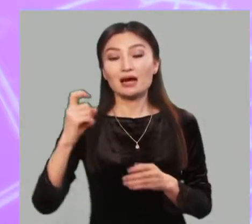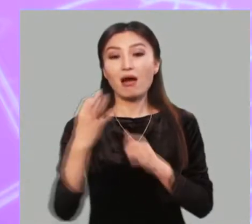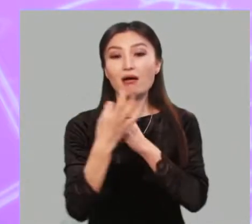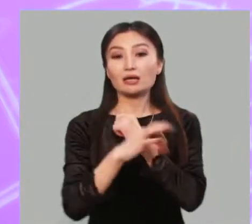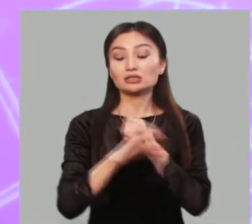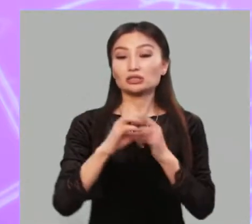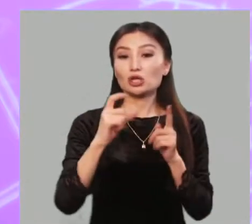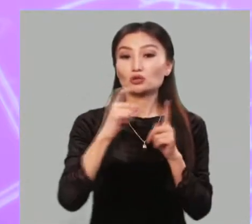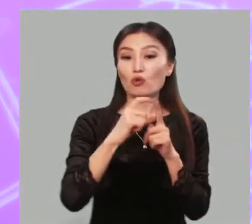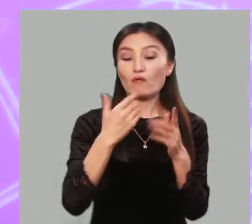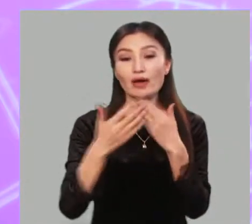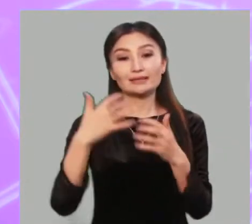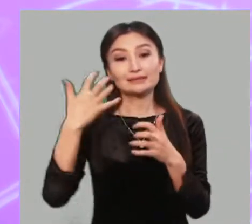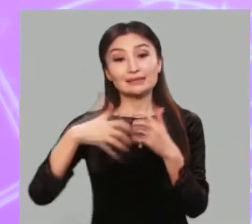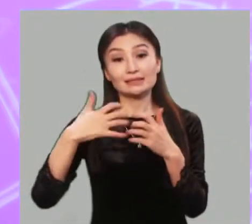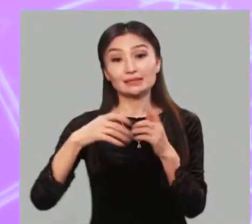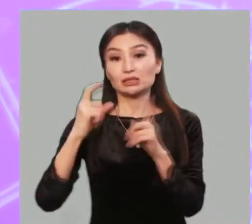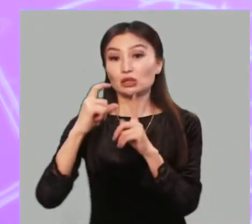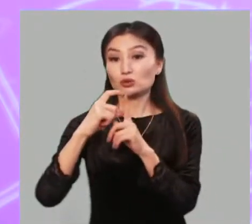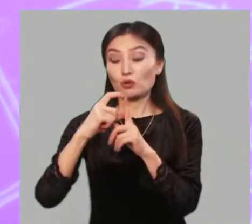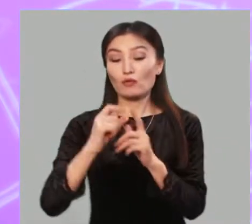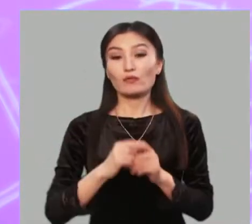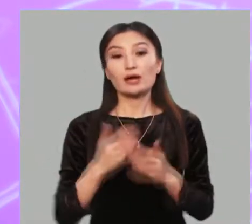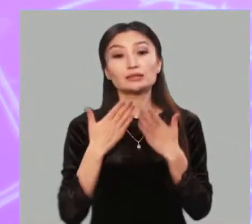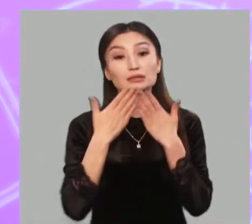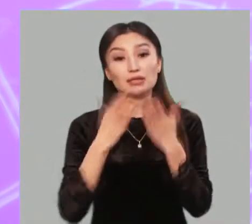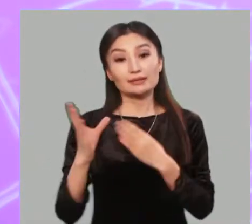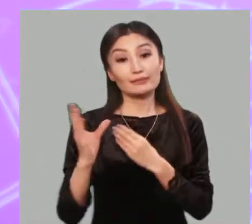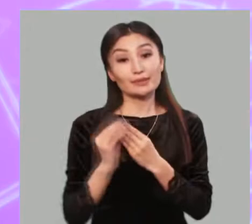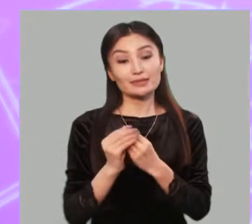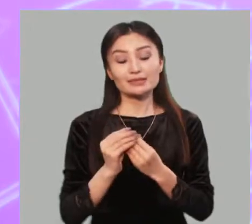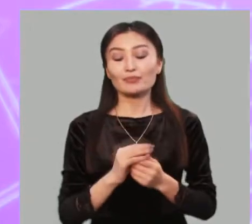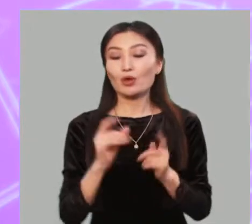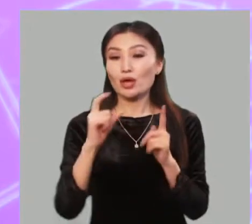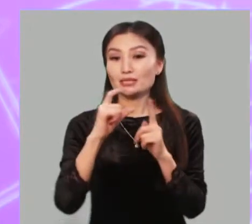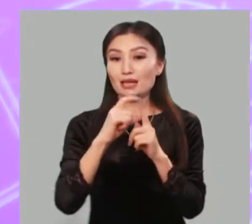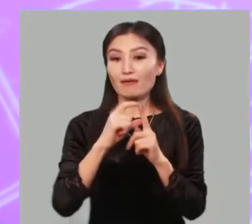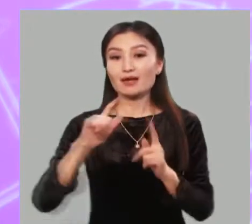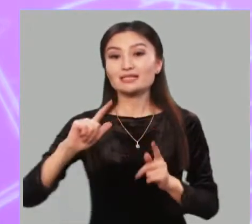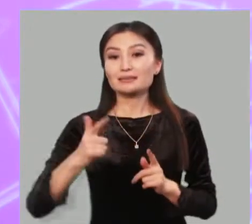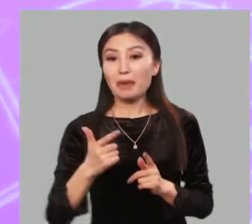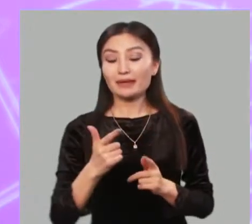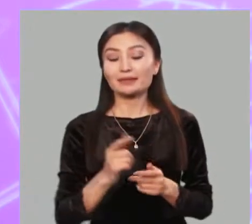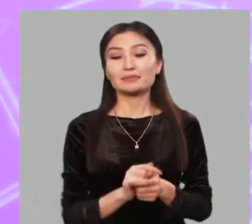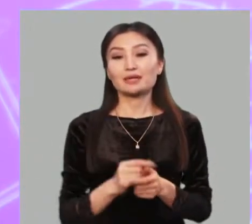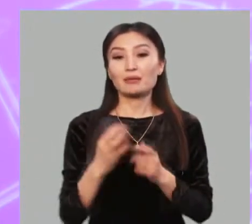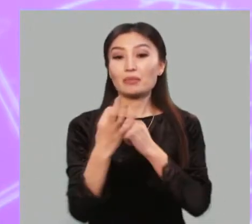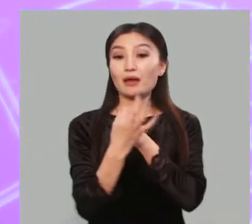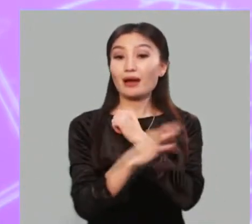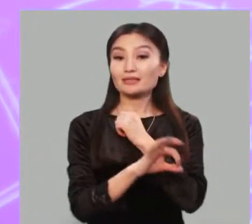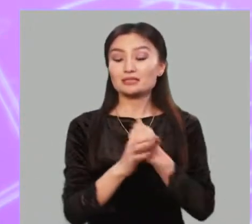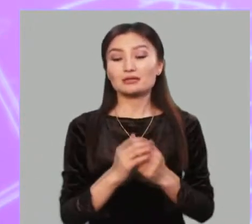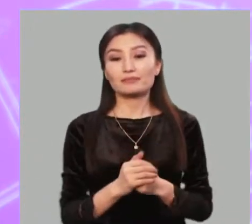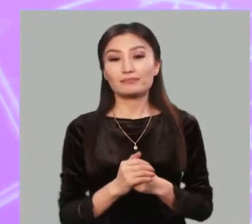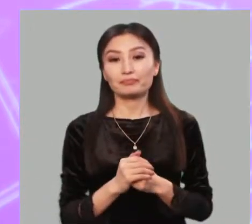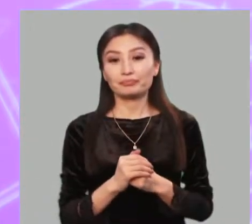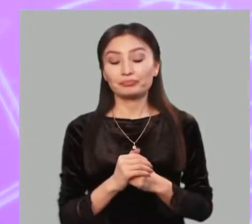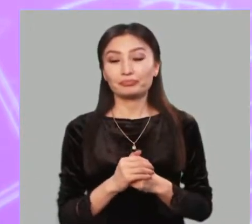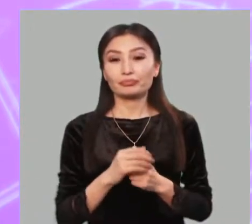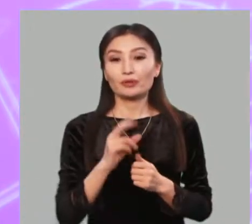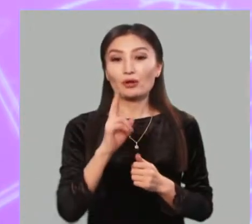в середине слова. Читайте вместе со мной слова с мягким знаком на конце.